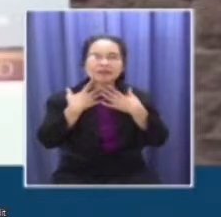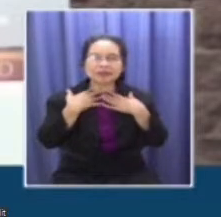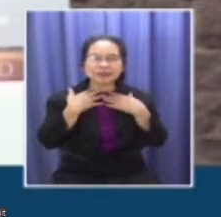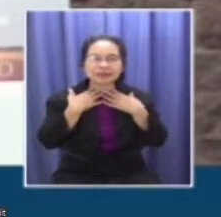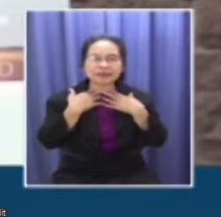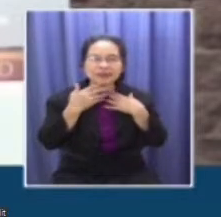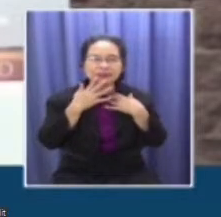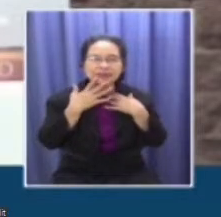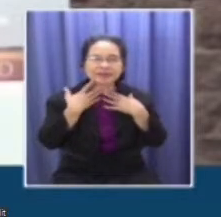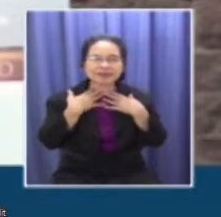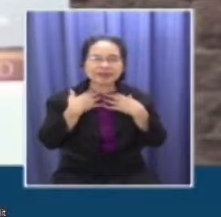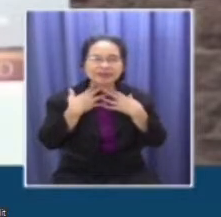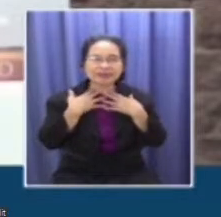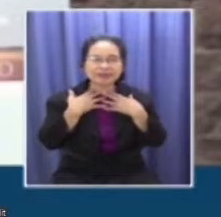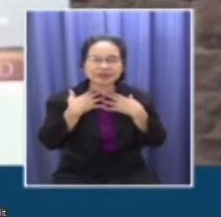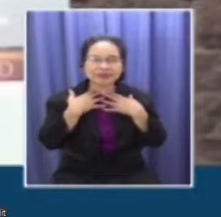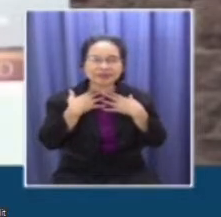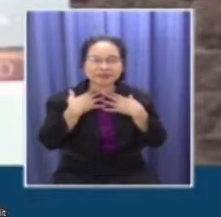mfato ho